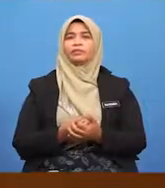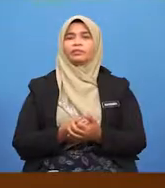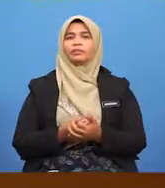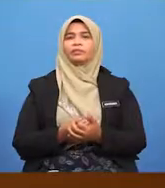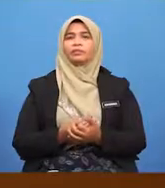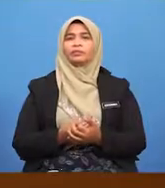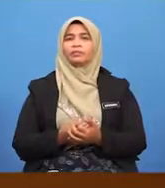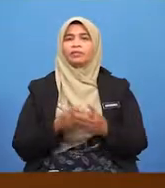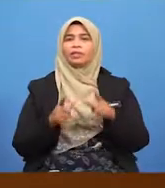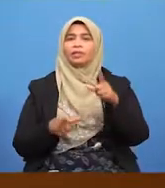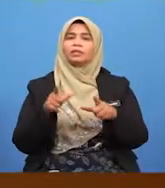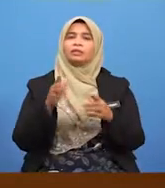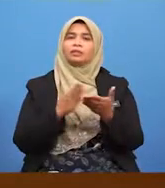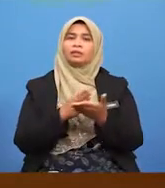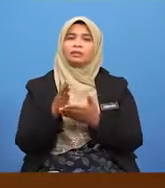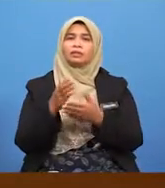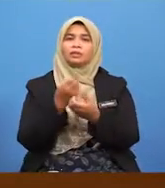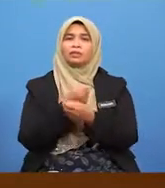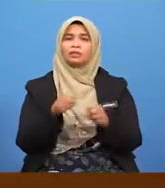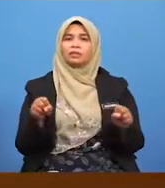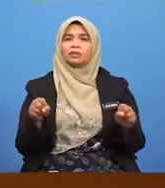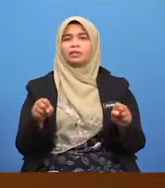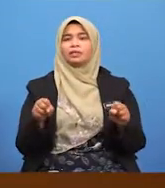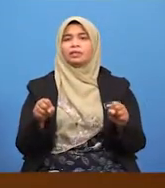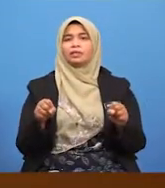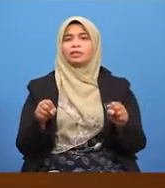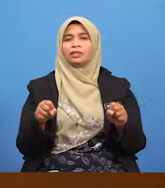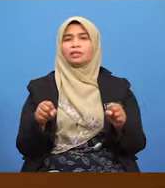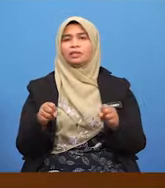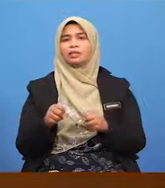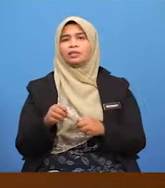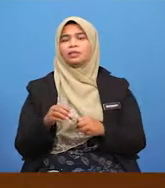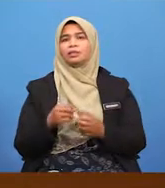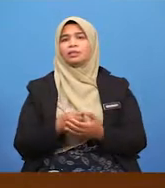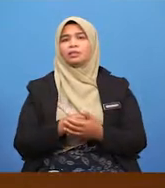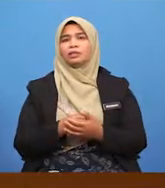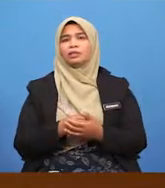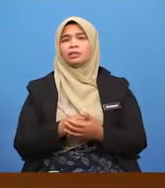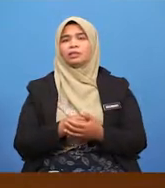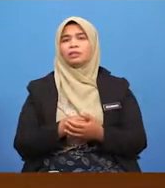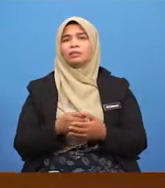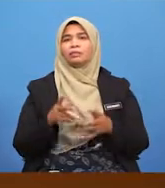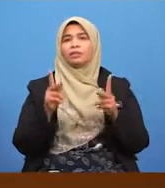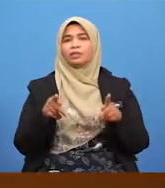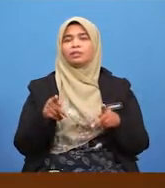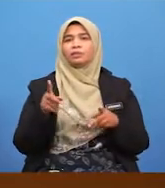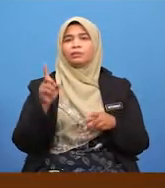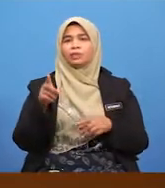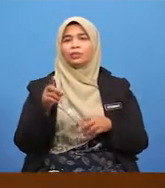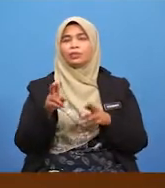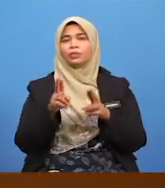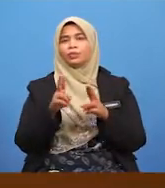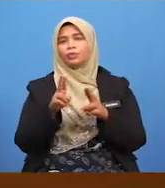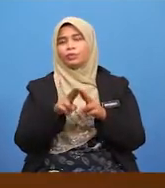Oke langkah seterusnya ialah penyediaan casing pinggang yaitu Raja perlu mengukur